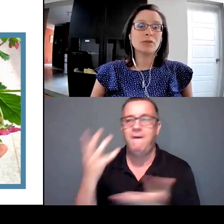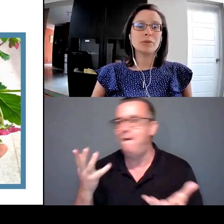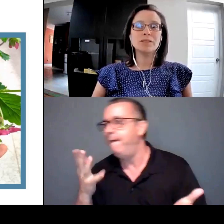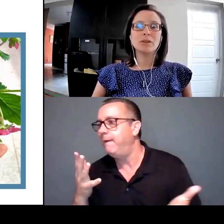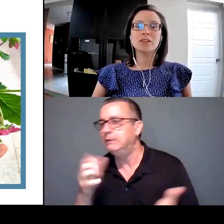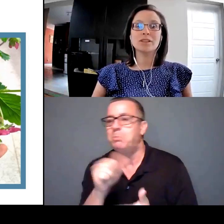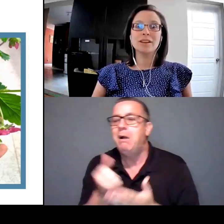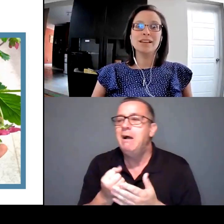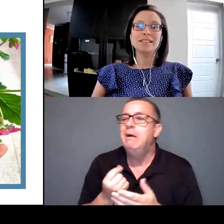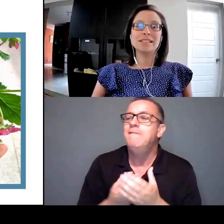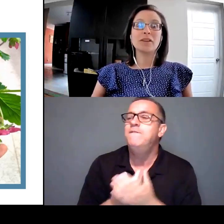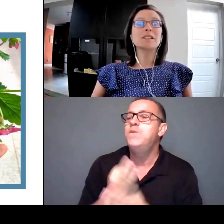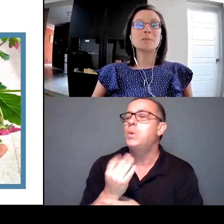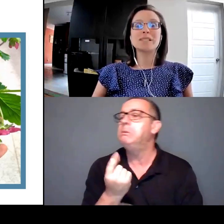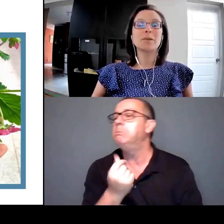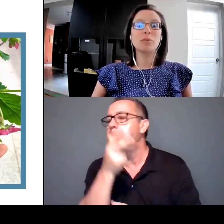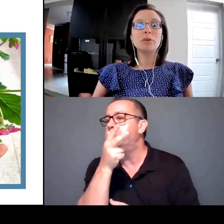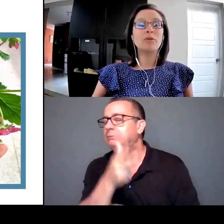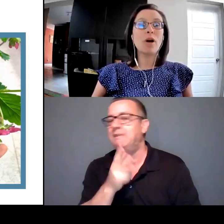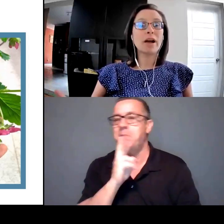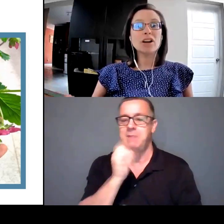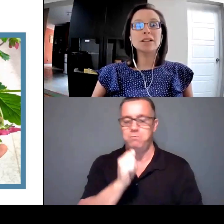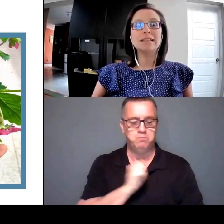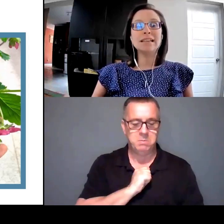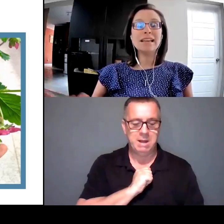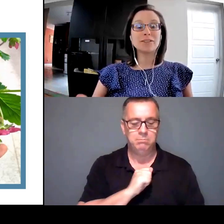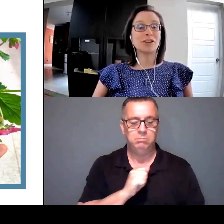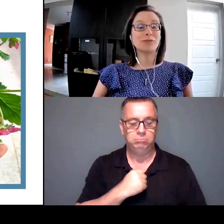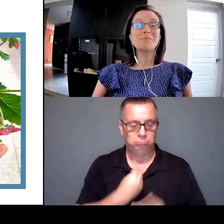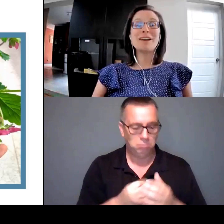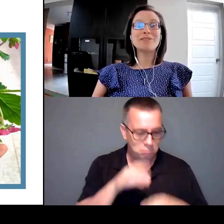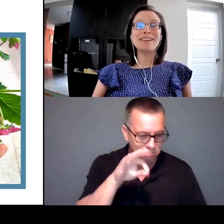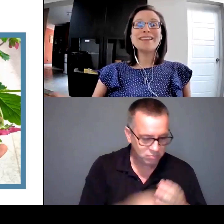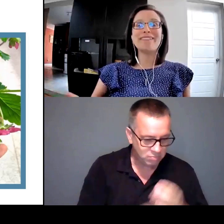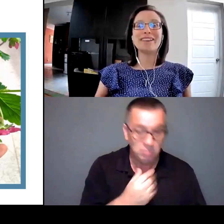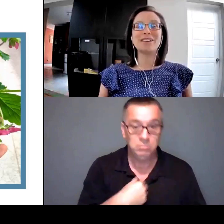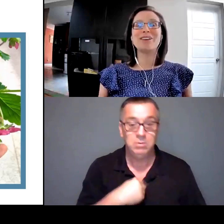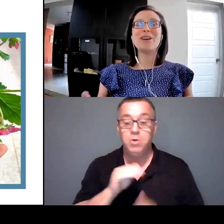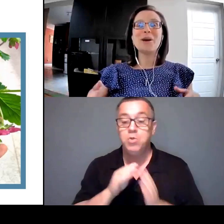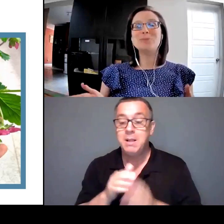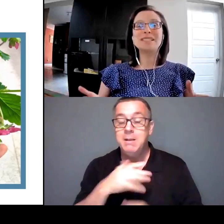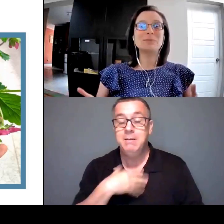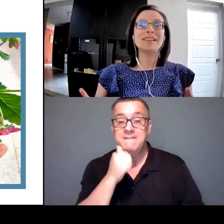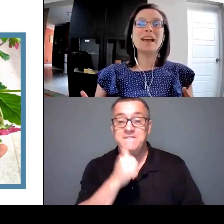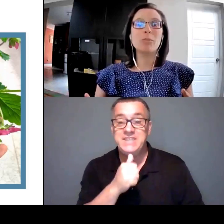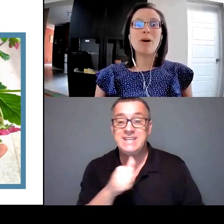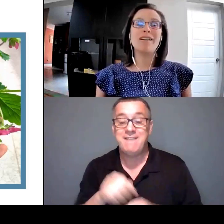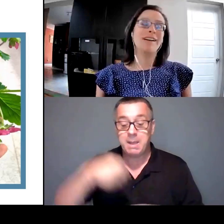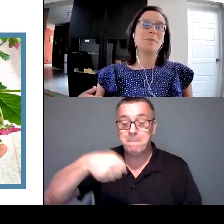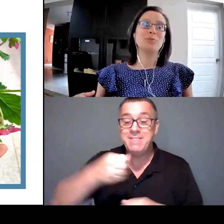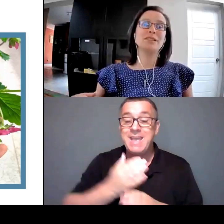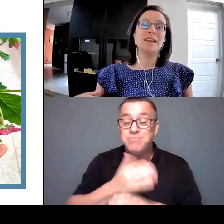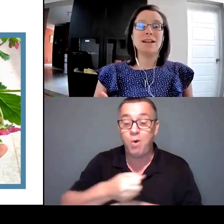quelques fruits. Donc, c'était vraiment spécial pour moi de pouvoir récolter. J'envoyais ma fille avec un petit panier en